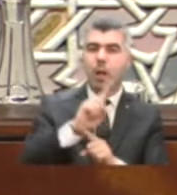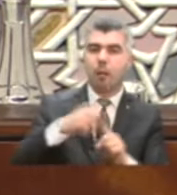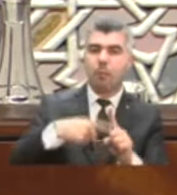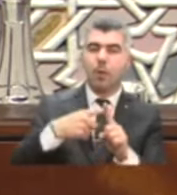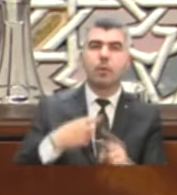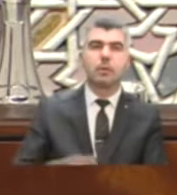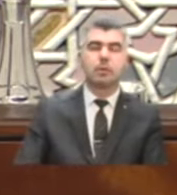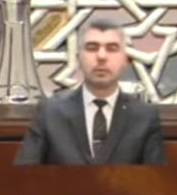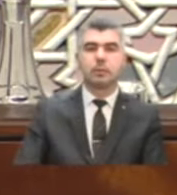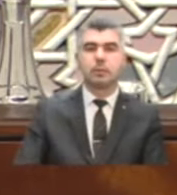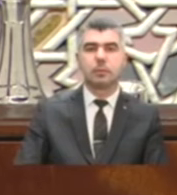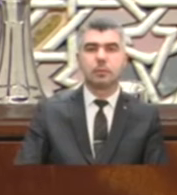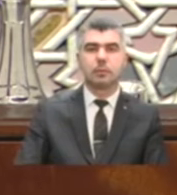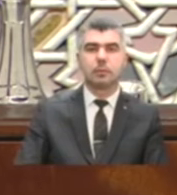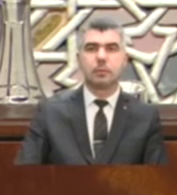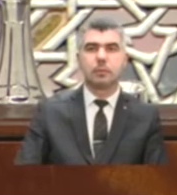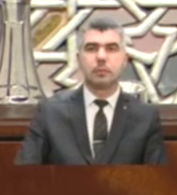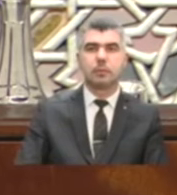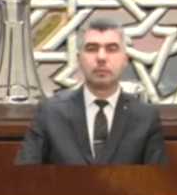الموضوع؟ تفضل سيد نائب، تفضل.